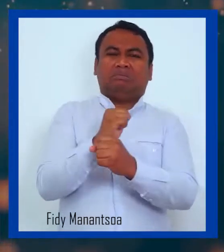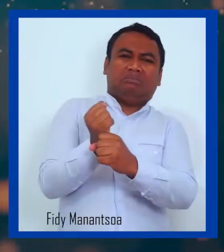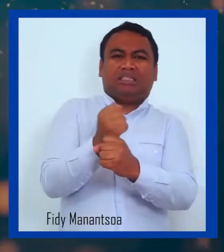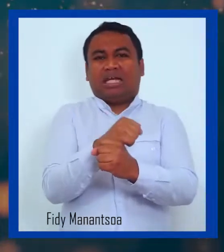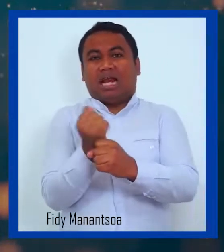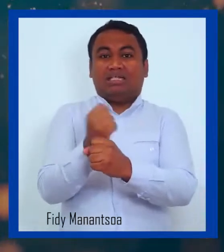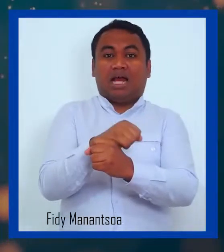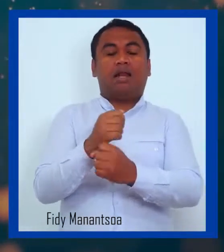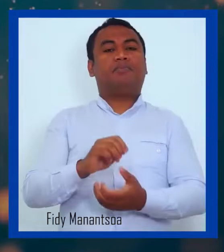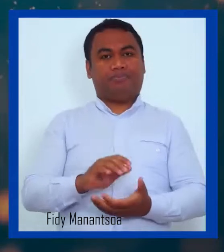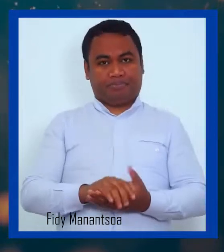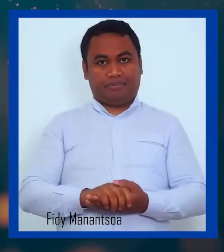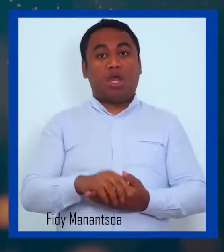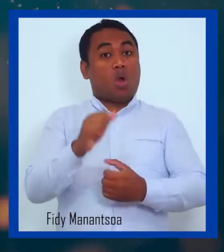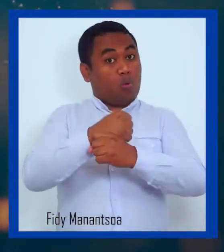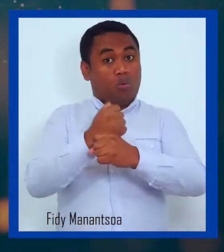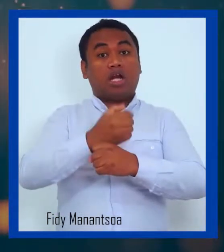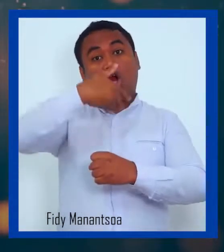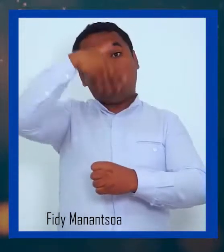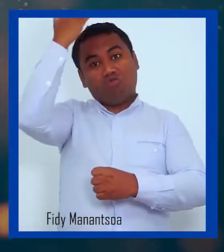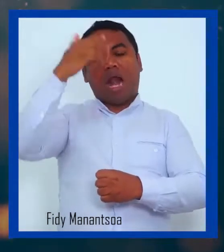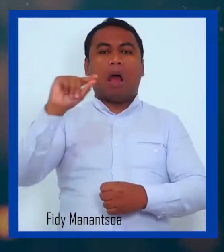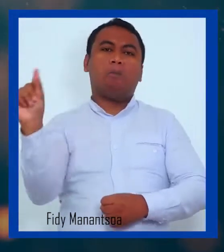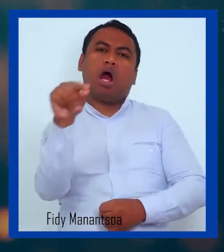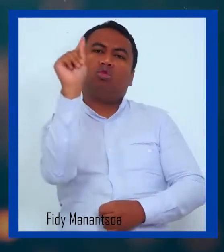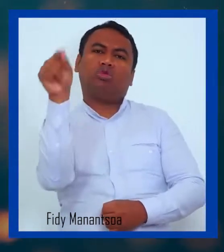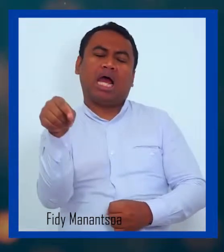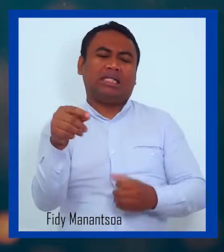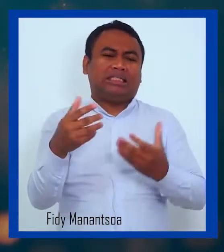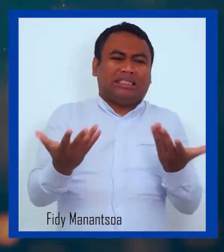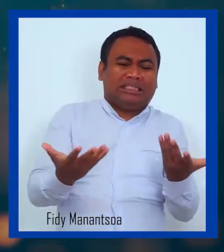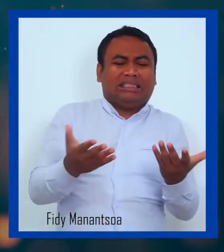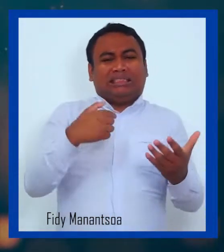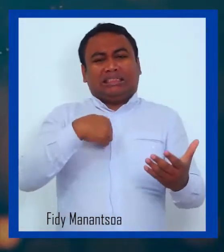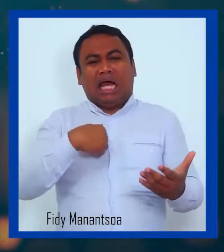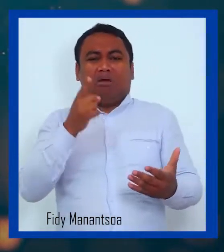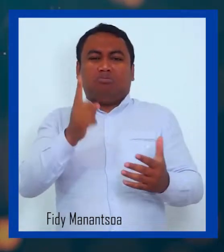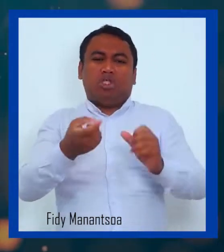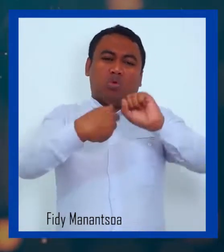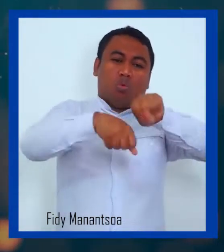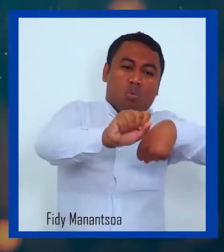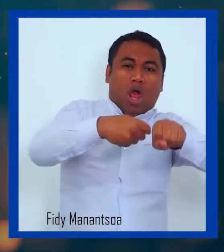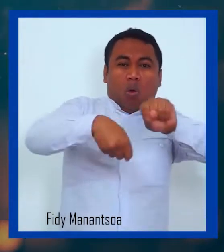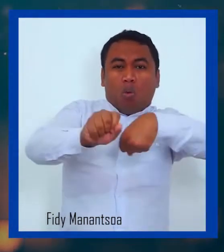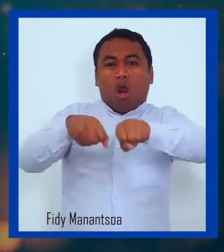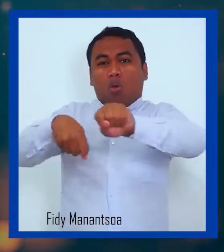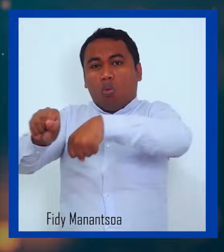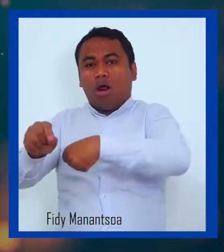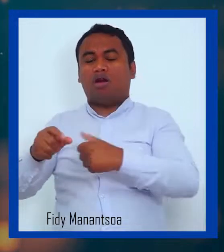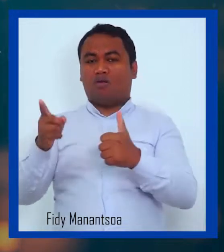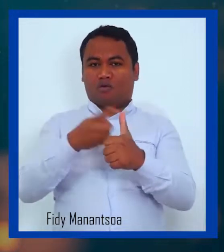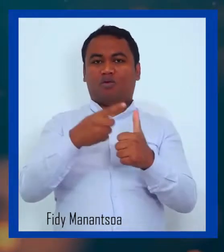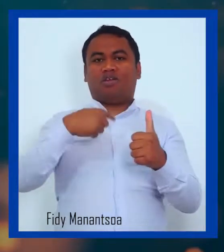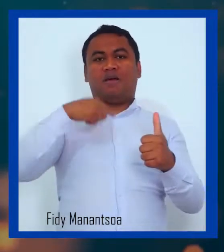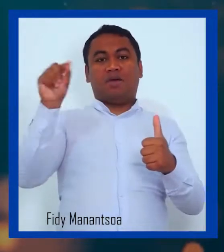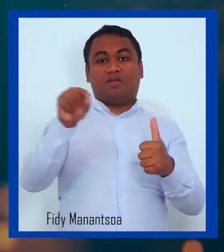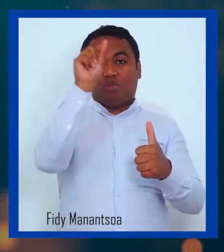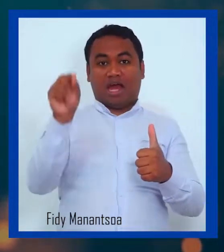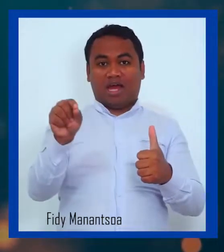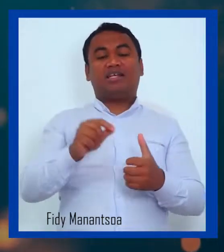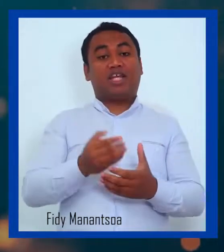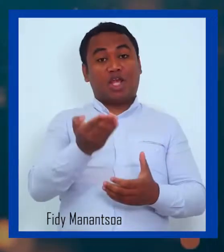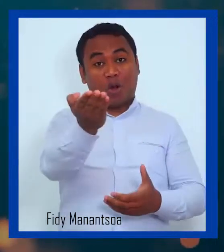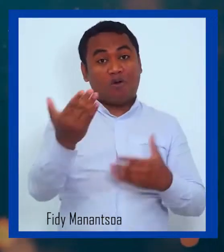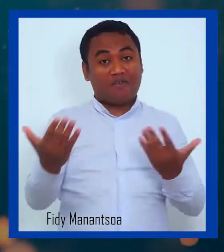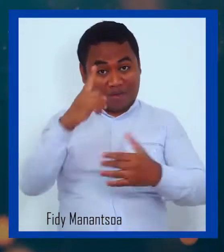lasa manahy. Zao rehefa misy olona mandefa hafatra ato amin'ity pejy ity ka misy hoe olona saribahana ohatran'izao dia ambara manao hoe ianao ve tena mino